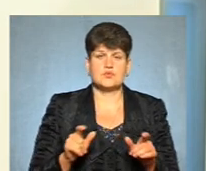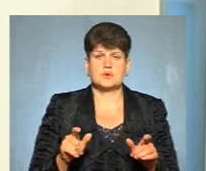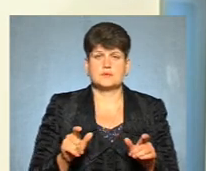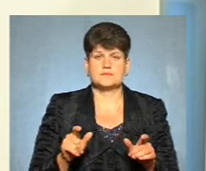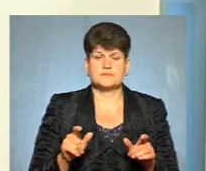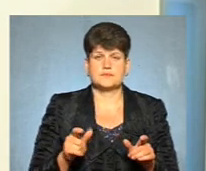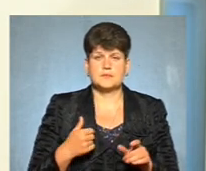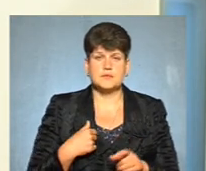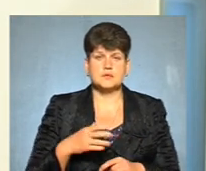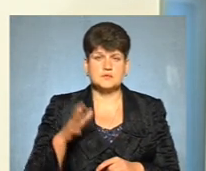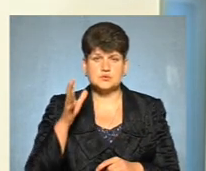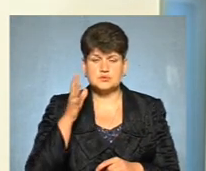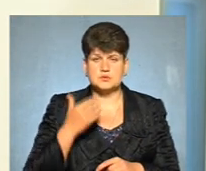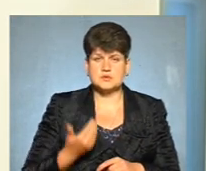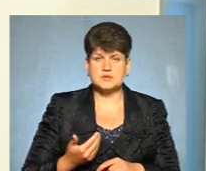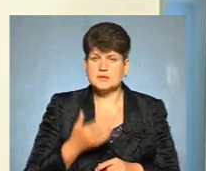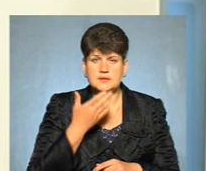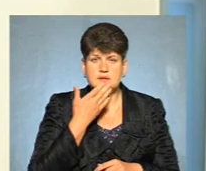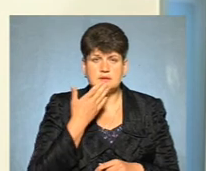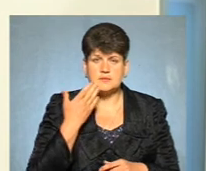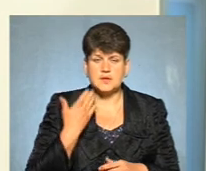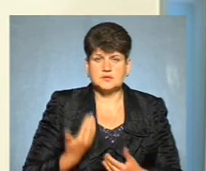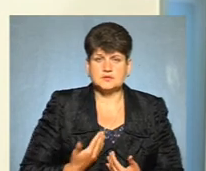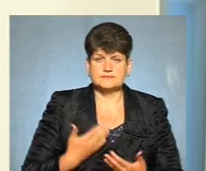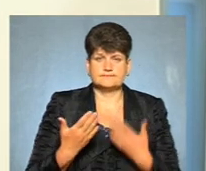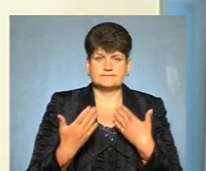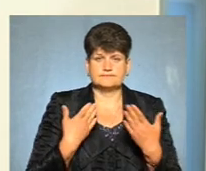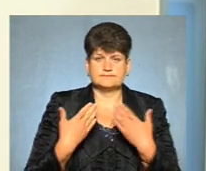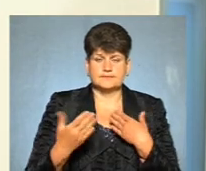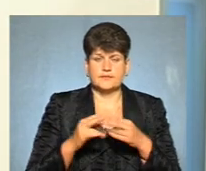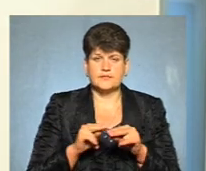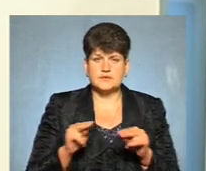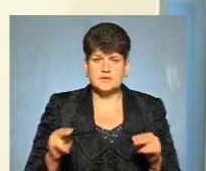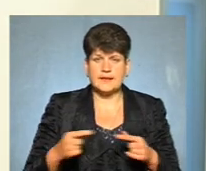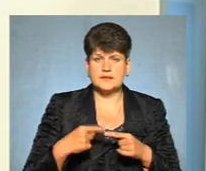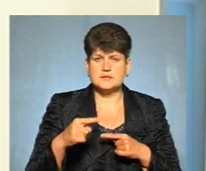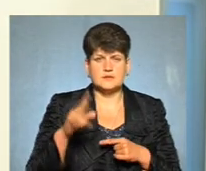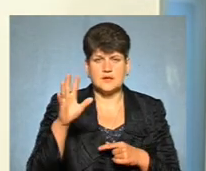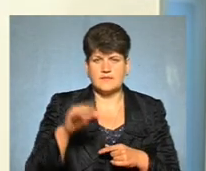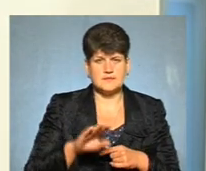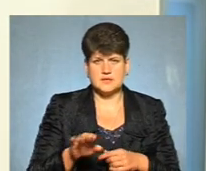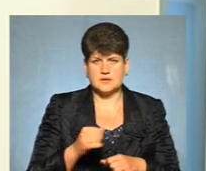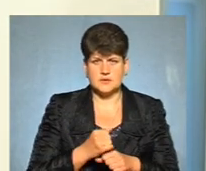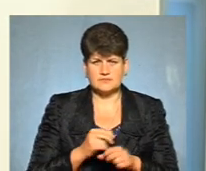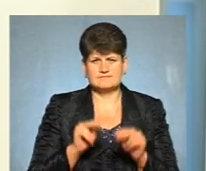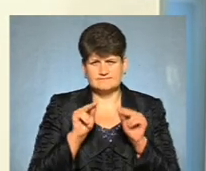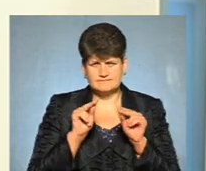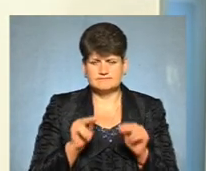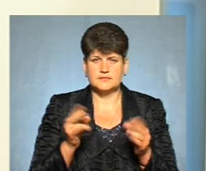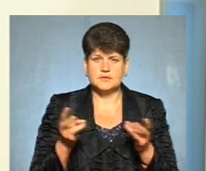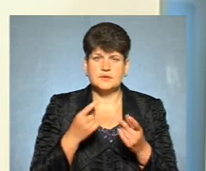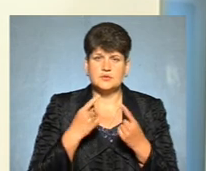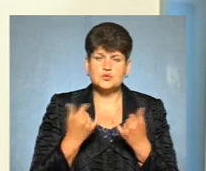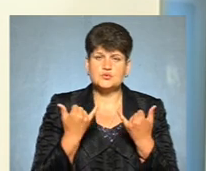не слухали живого слова вчителя. Дистанційно не всі працювали, будемо відверто про це казати. Сьогодні